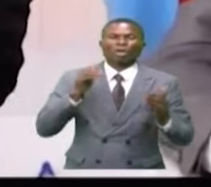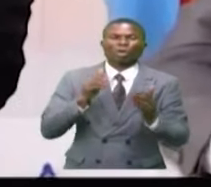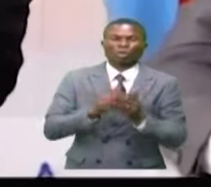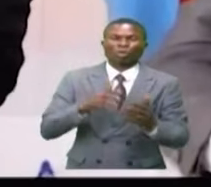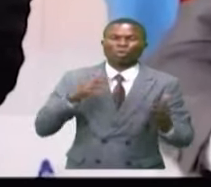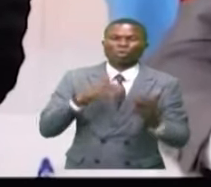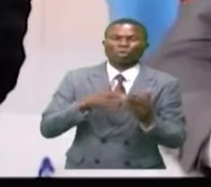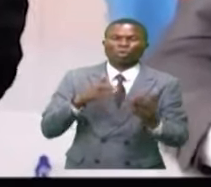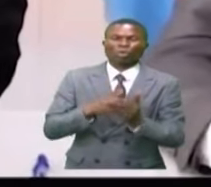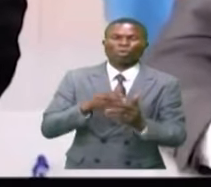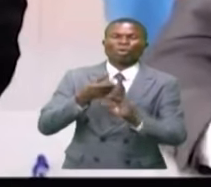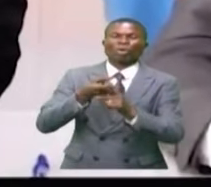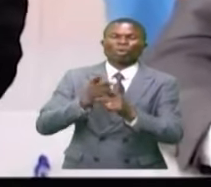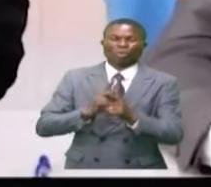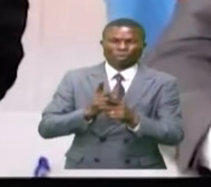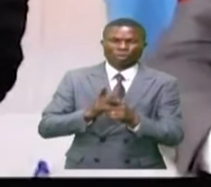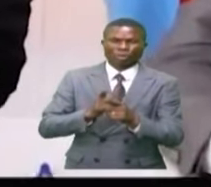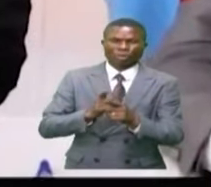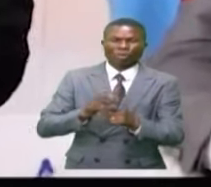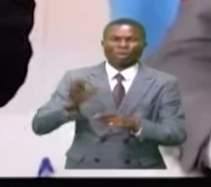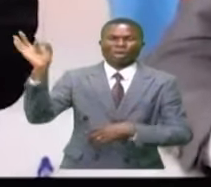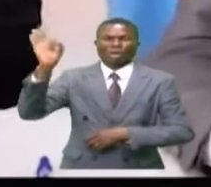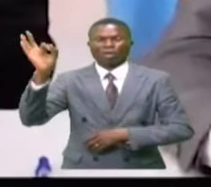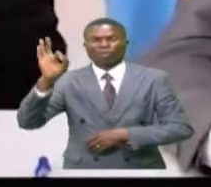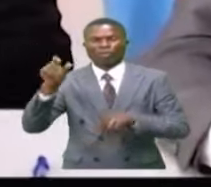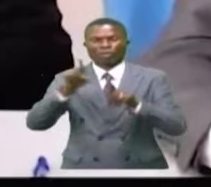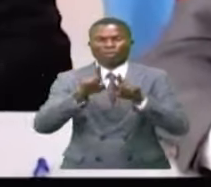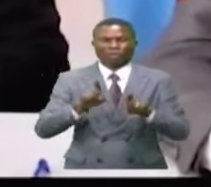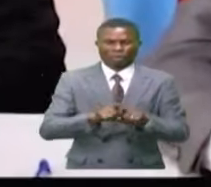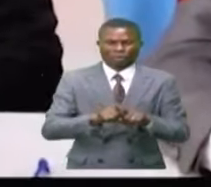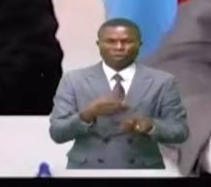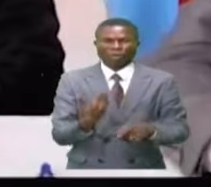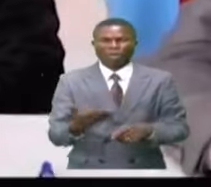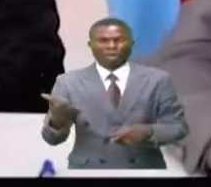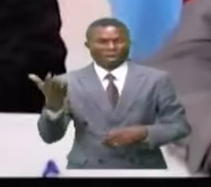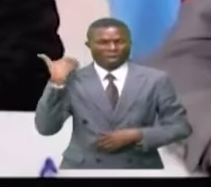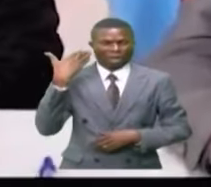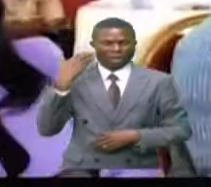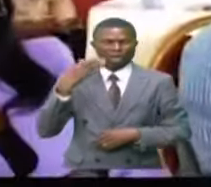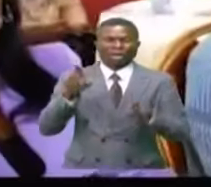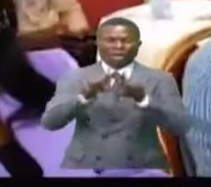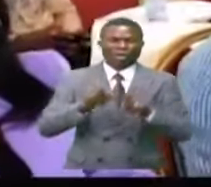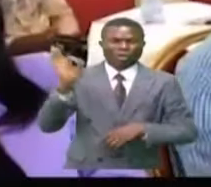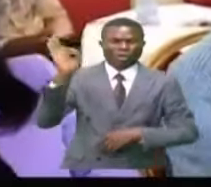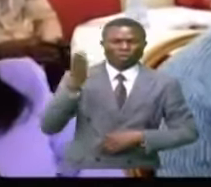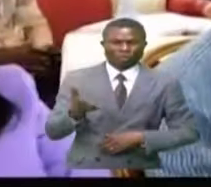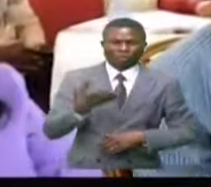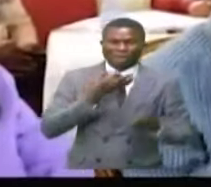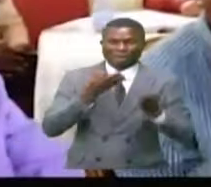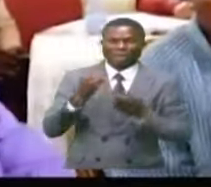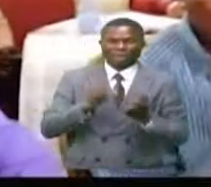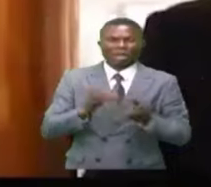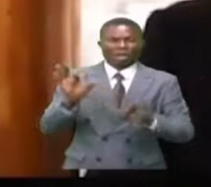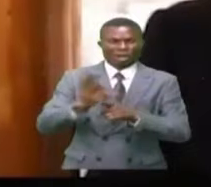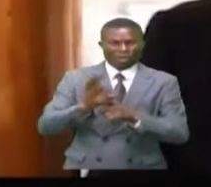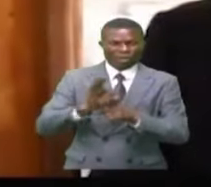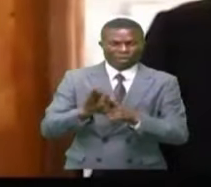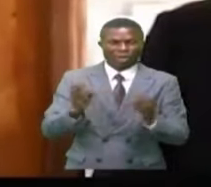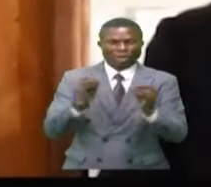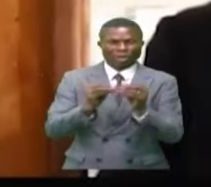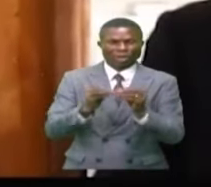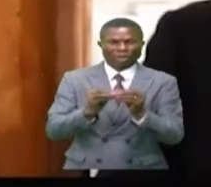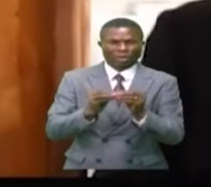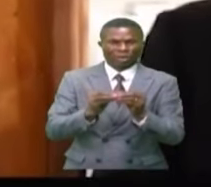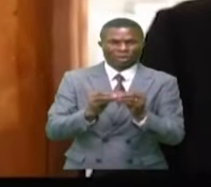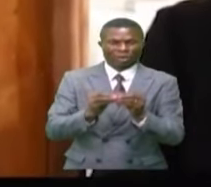pression exercée sur les forêts et les ressources en eau et forestières. Il faut préciser que cet atelier a réuni